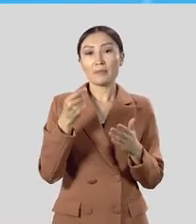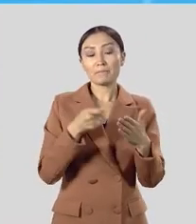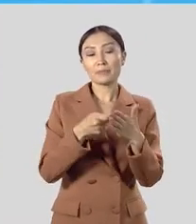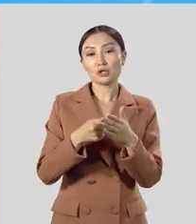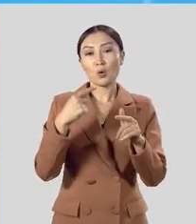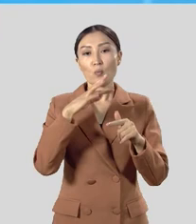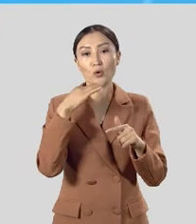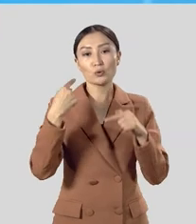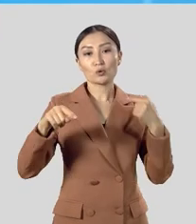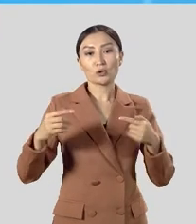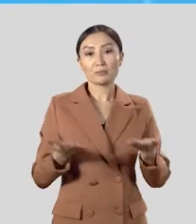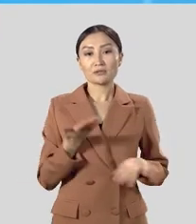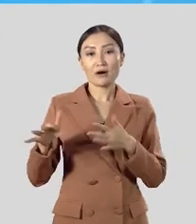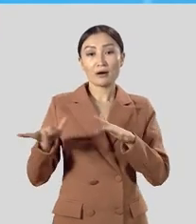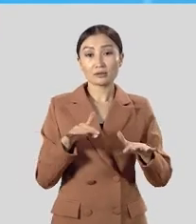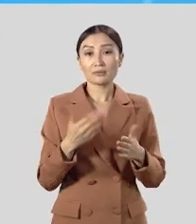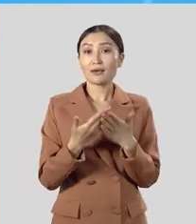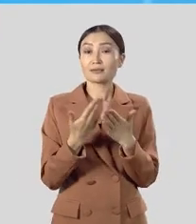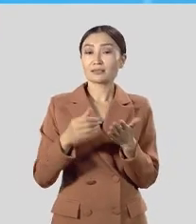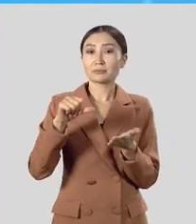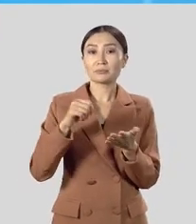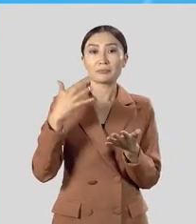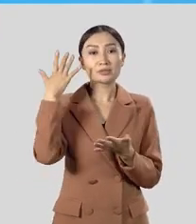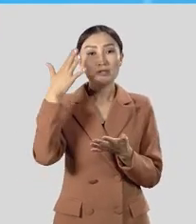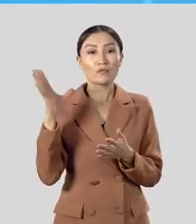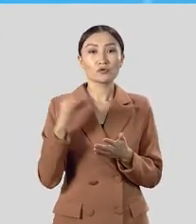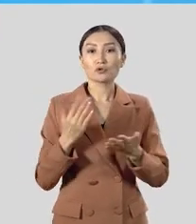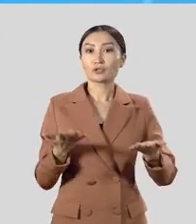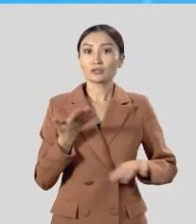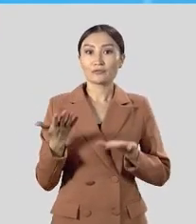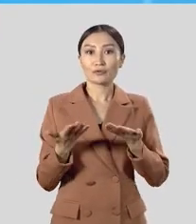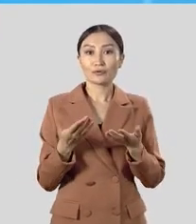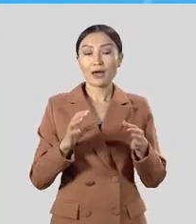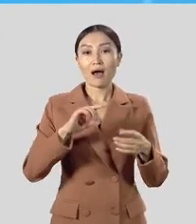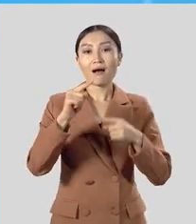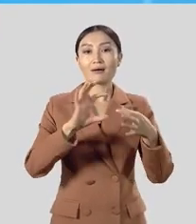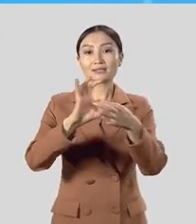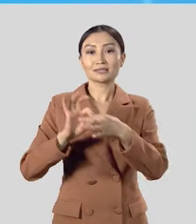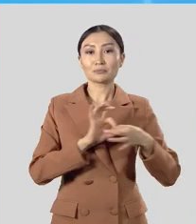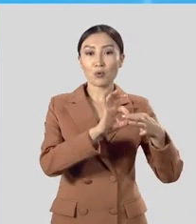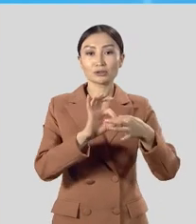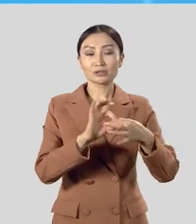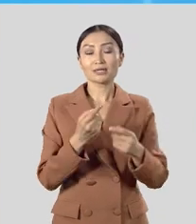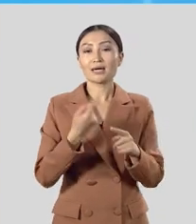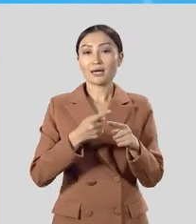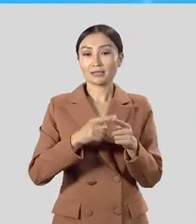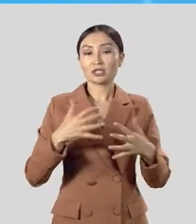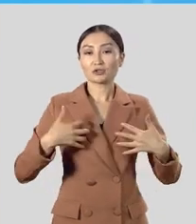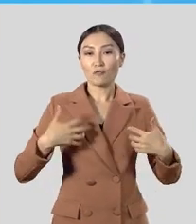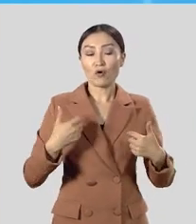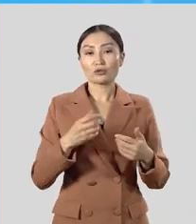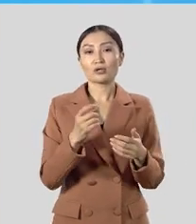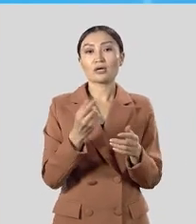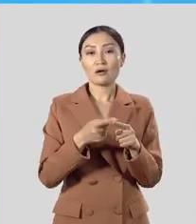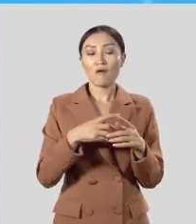живым организмам. Если представить всю живую природу в виде цепочки, то животные являются неотъемлемой